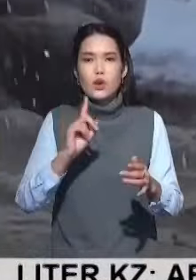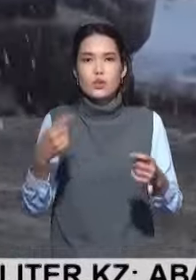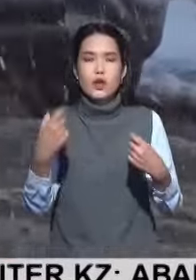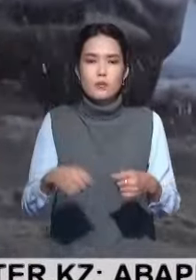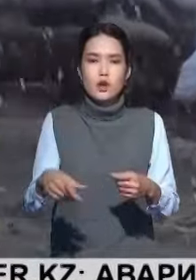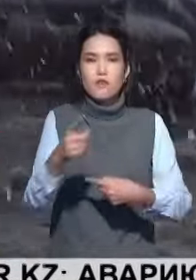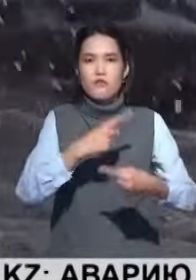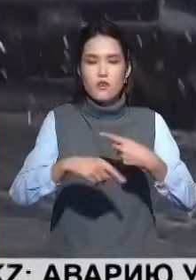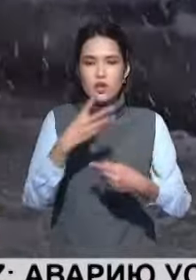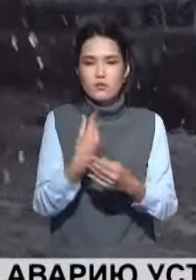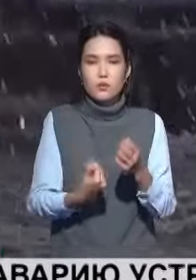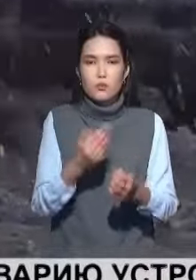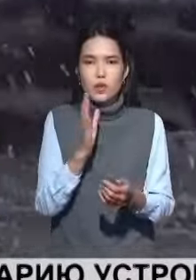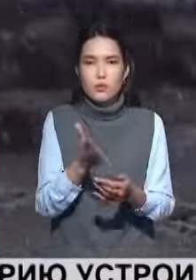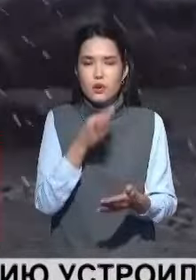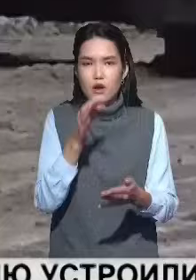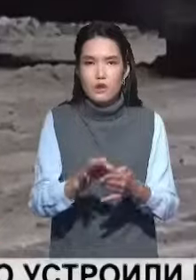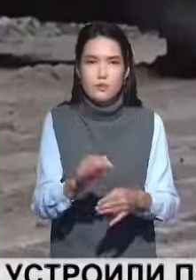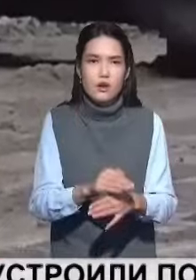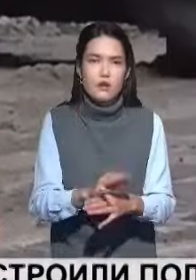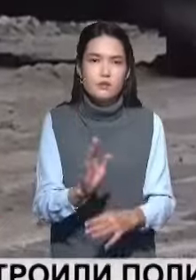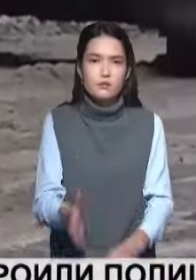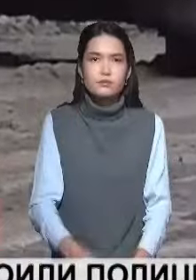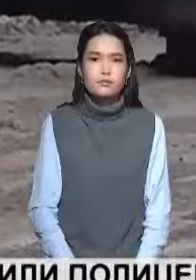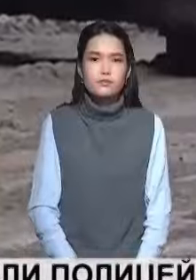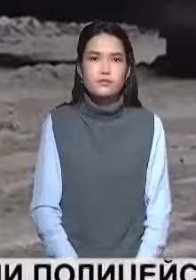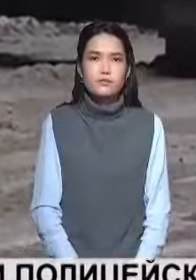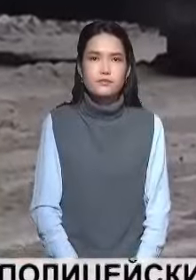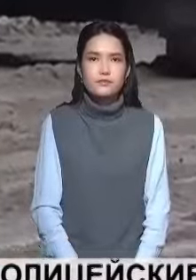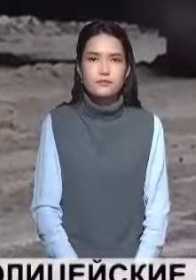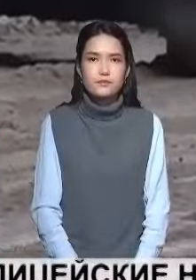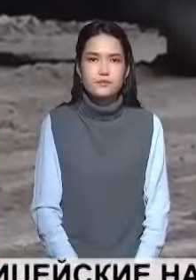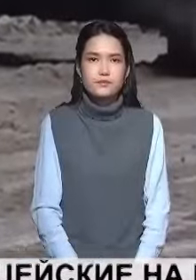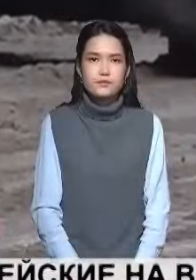угнанной машины понесет ответственность. Татьяна Рудометова, Алтынбек Кабделов, Астана Таймс из Уральска.